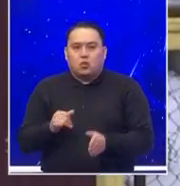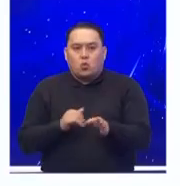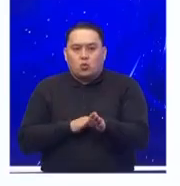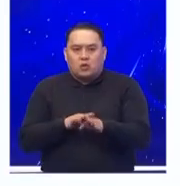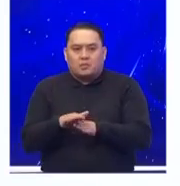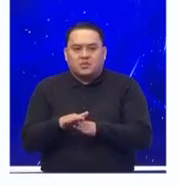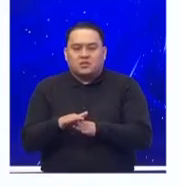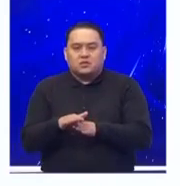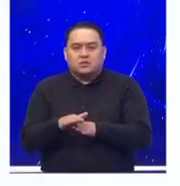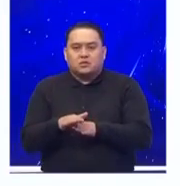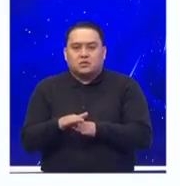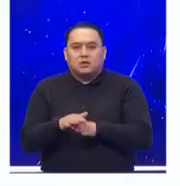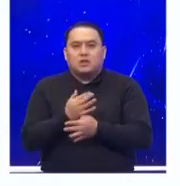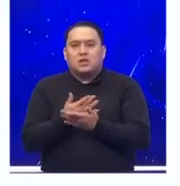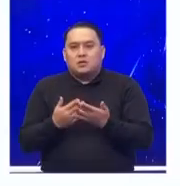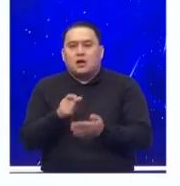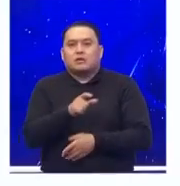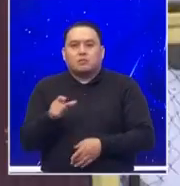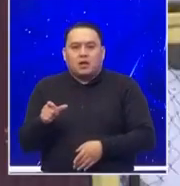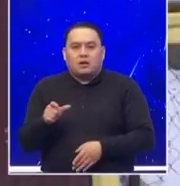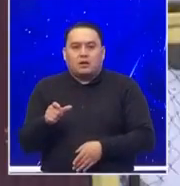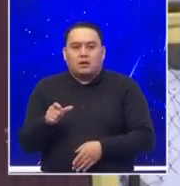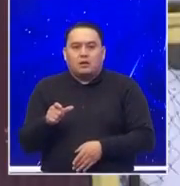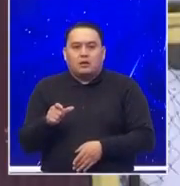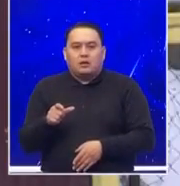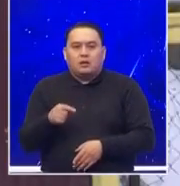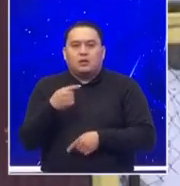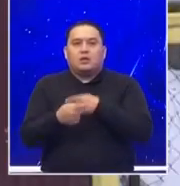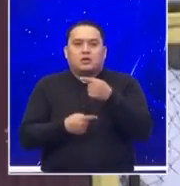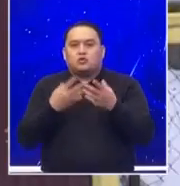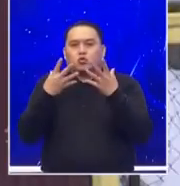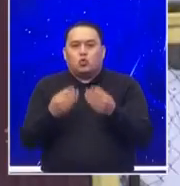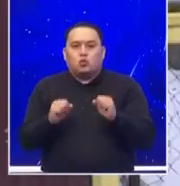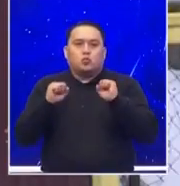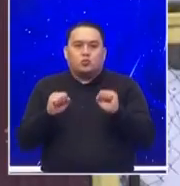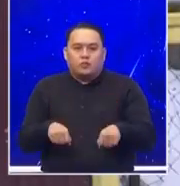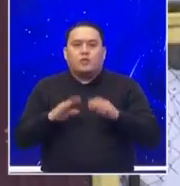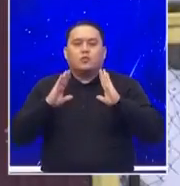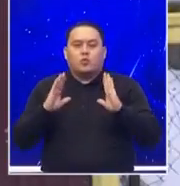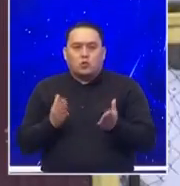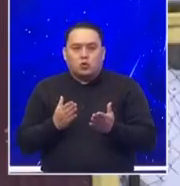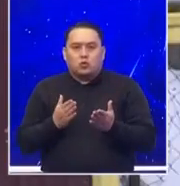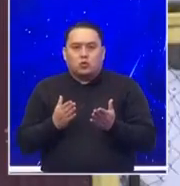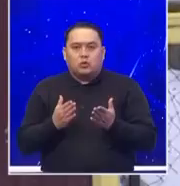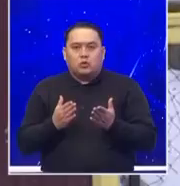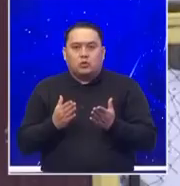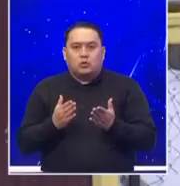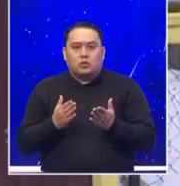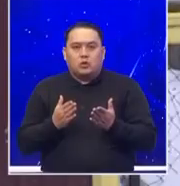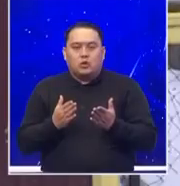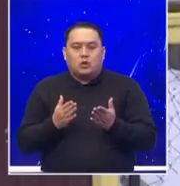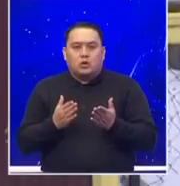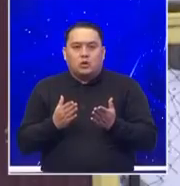орындаймыз. Кейбір абоненттер, мысалы, келесі күнге халық палатын жағдайлар болады. Өйткені, мысалы,